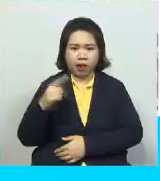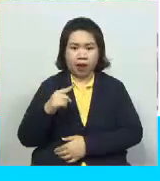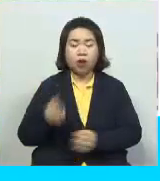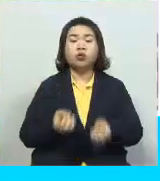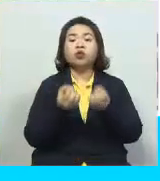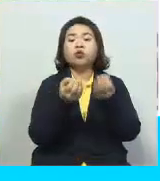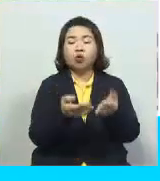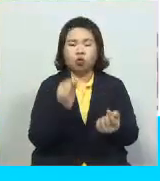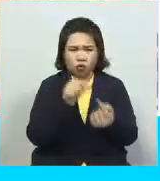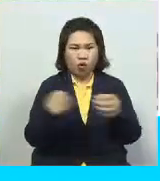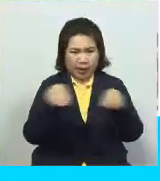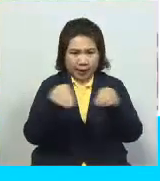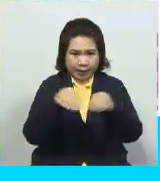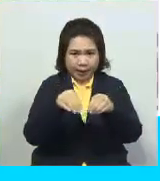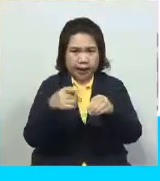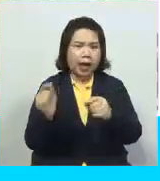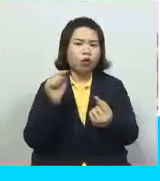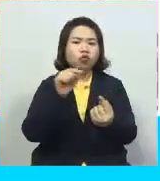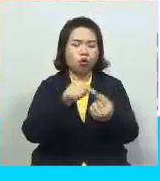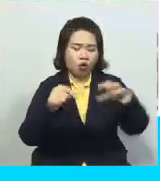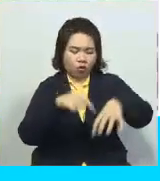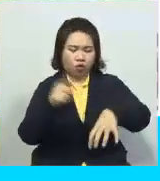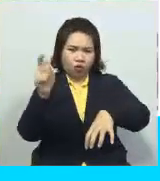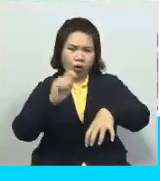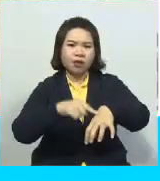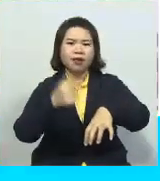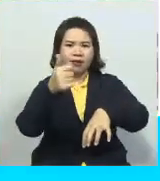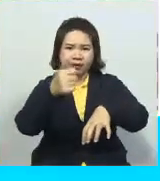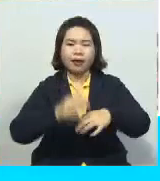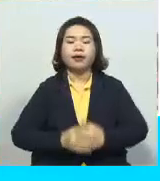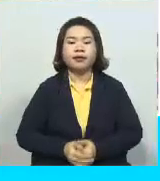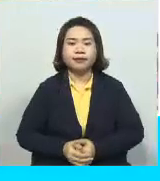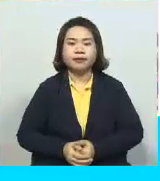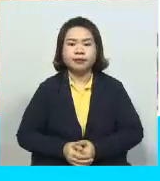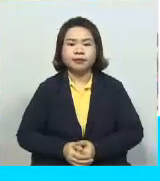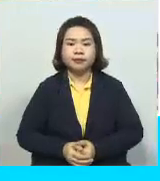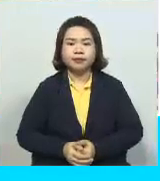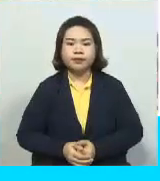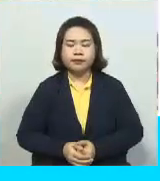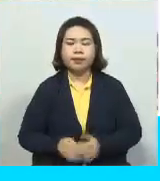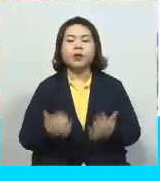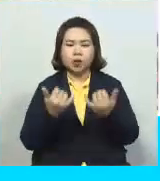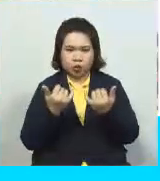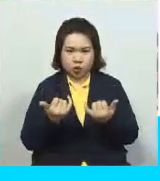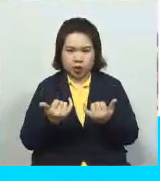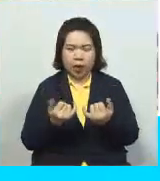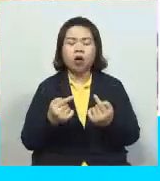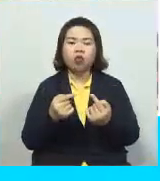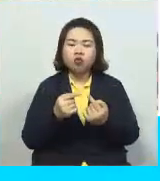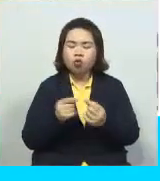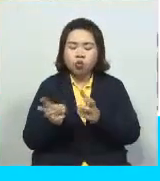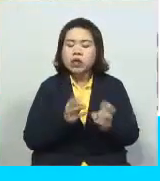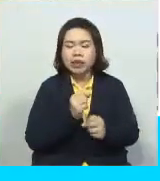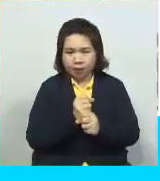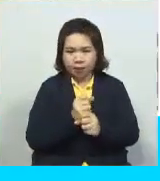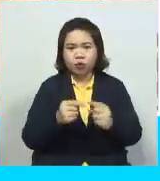ดที่ใกล้ที่สุดหลังจากนั้นก็เข้ามาที่บริเวณงานนะครับอันนี้ก็ถือว่าเป็นทางด้านทางรถ